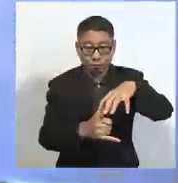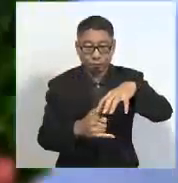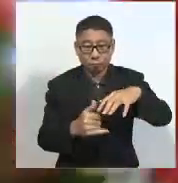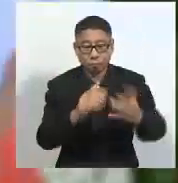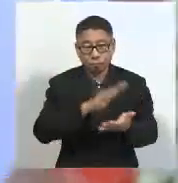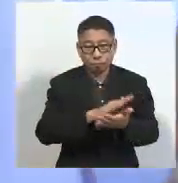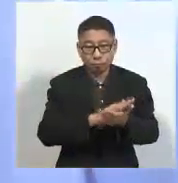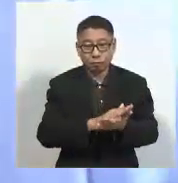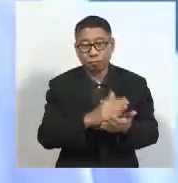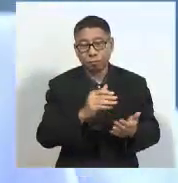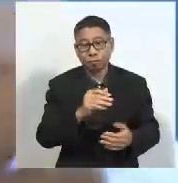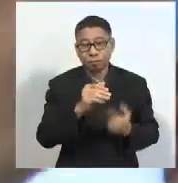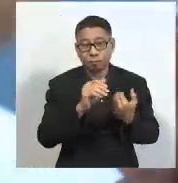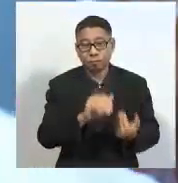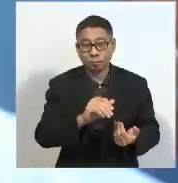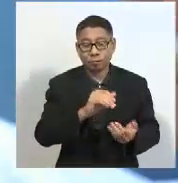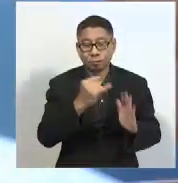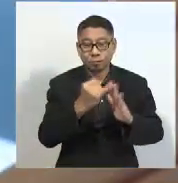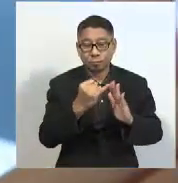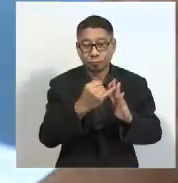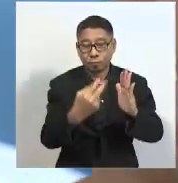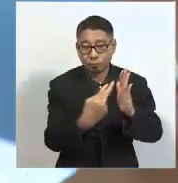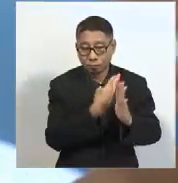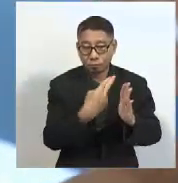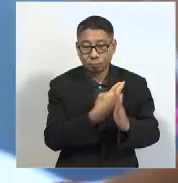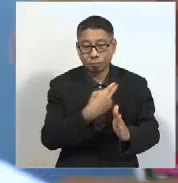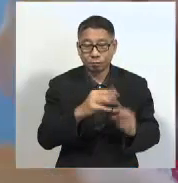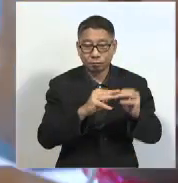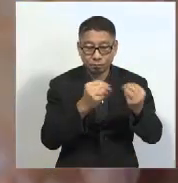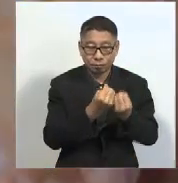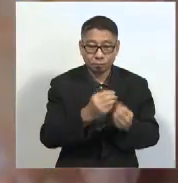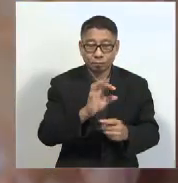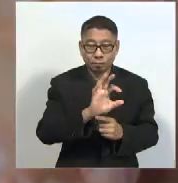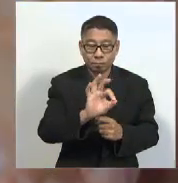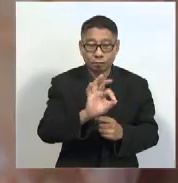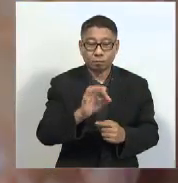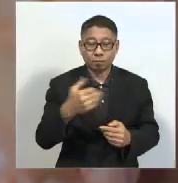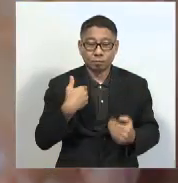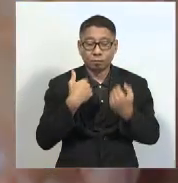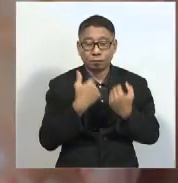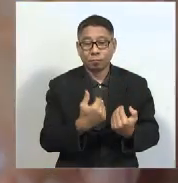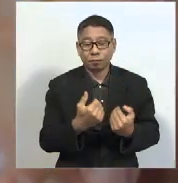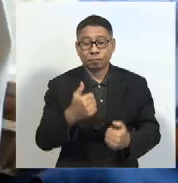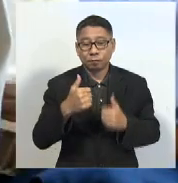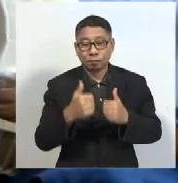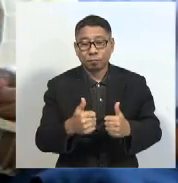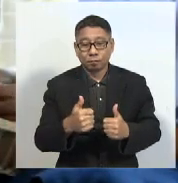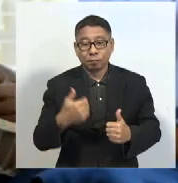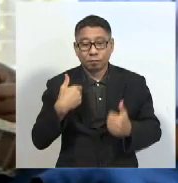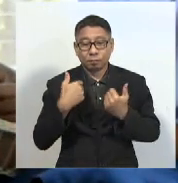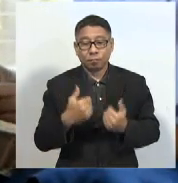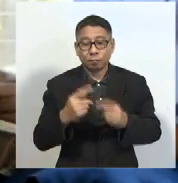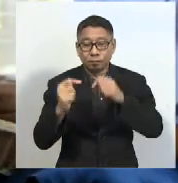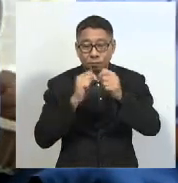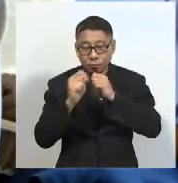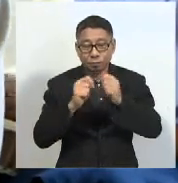คะที่โรงเรียนวัดห้วยหมูอมรธรรมรัตน์ราชบำรุงพื้นที่หมู่9ตำบลเจดีหักอำเภอเมืองจังหวัดราชบุรีค่ะ